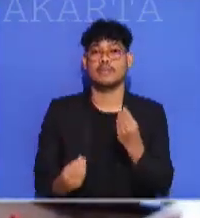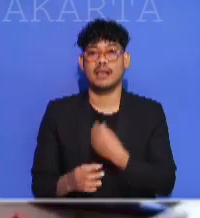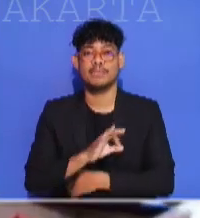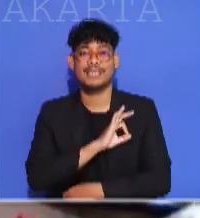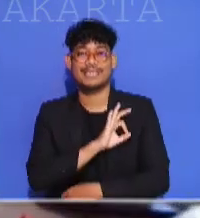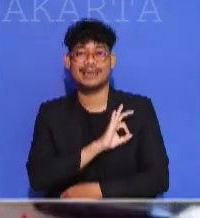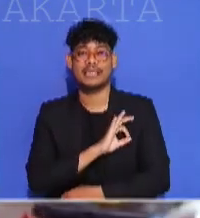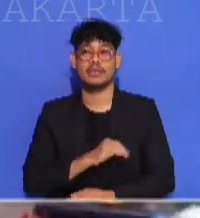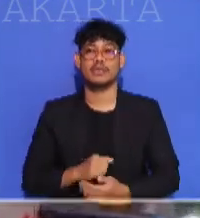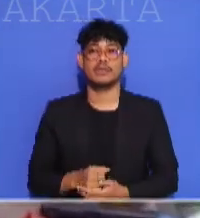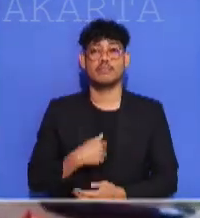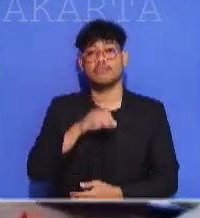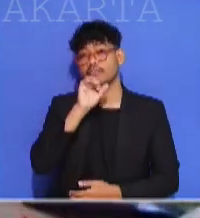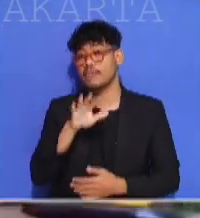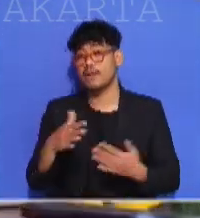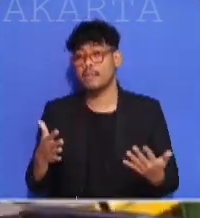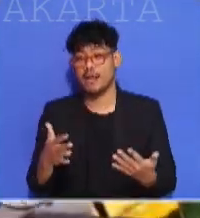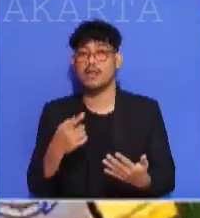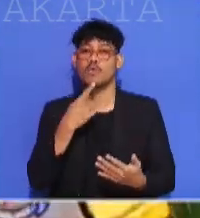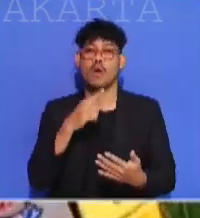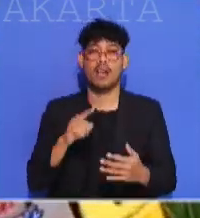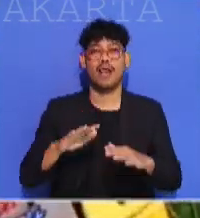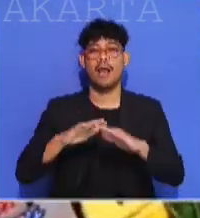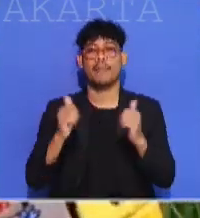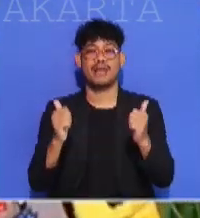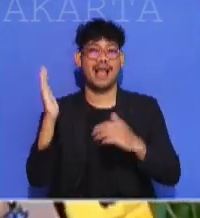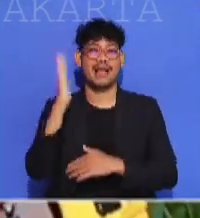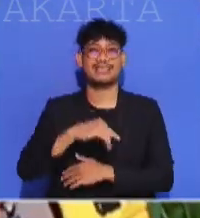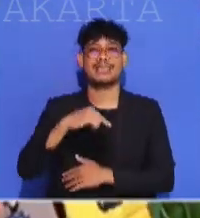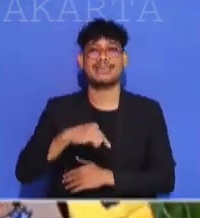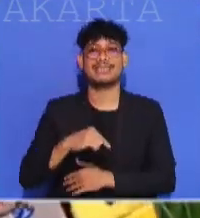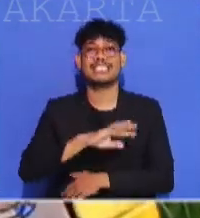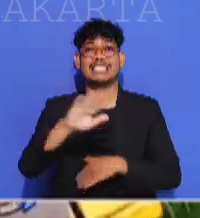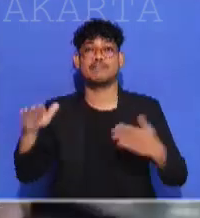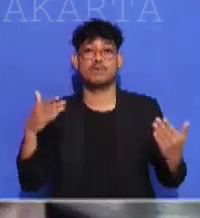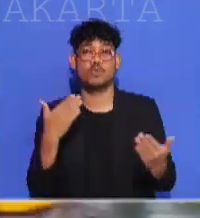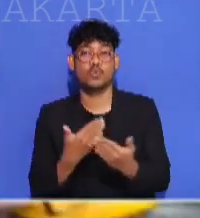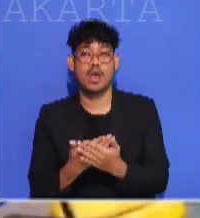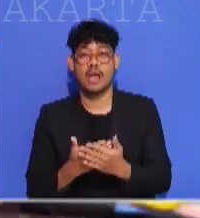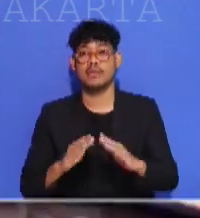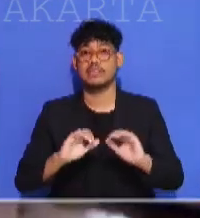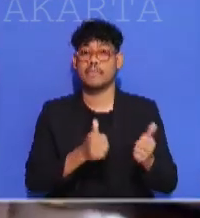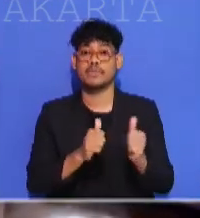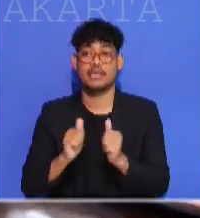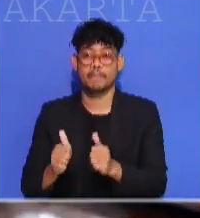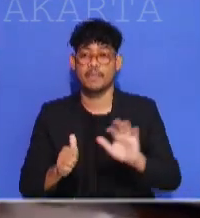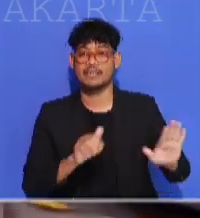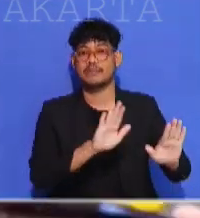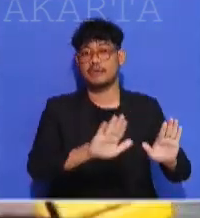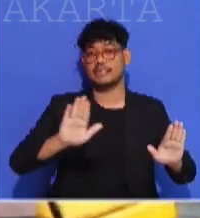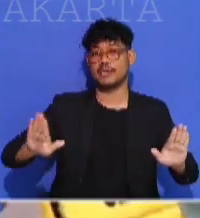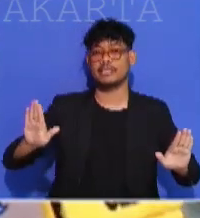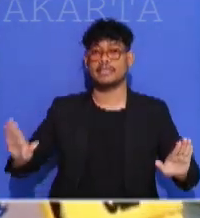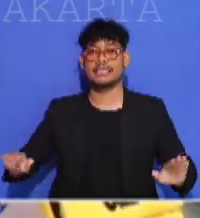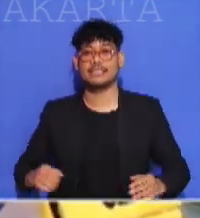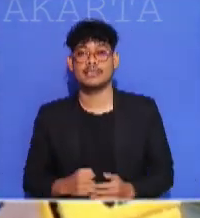menjelaskan tentang pengamanan ini. Kita sudah include hari ini, semua sudah inset nanti di masing-masingnya. Jenderal. Pak Presiden sampai ini kita belum